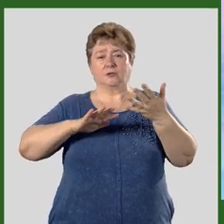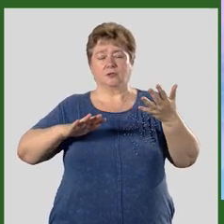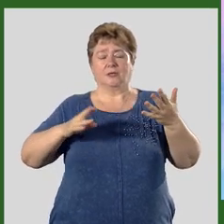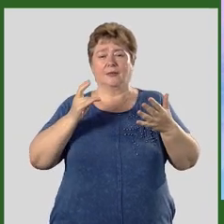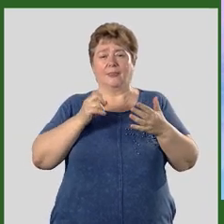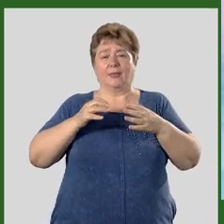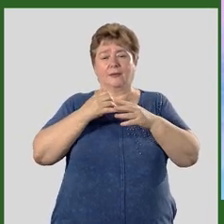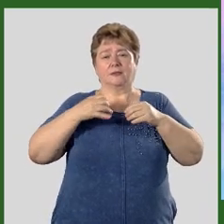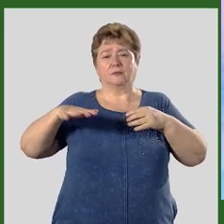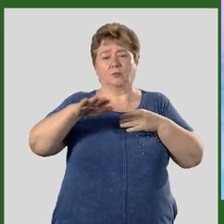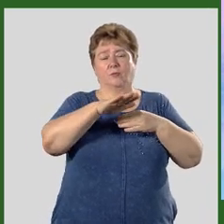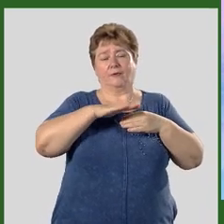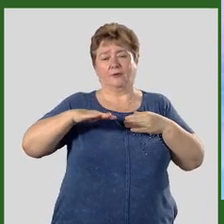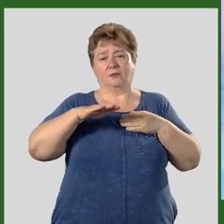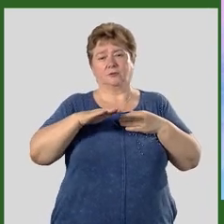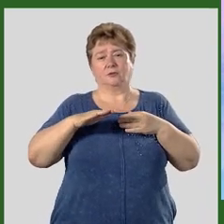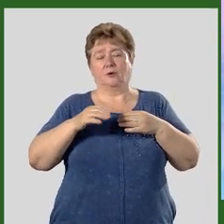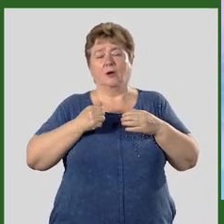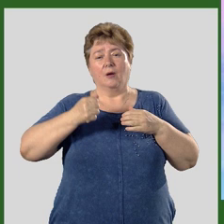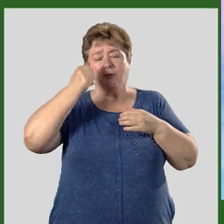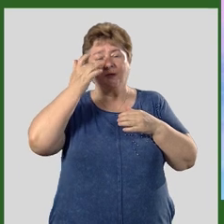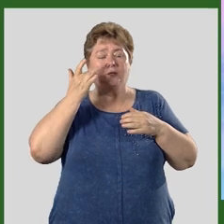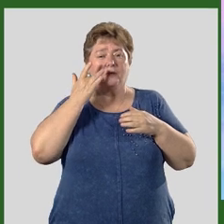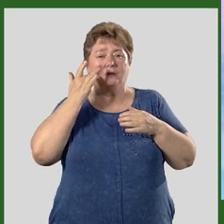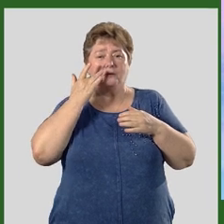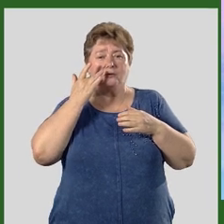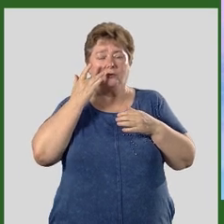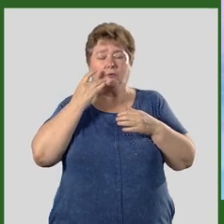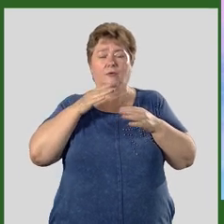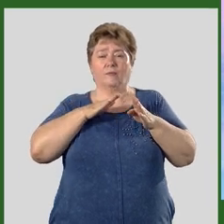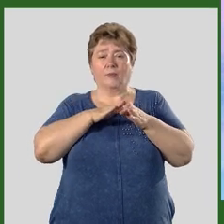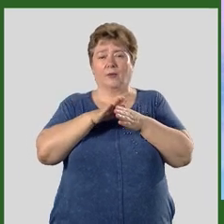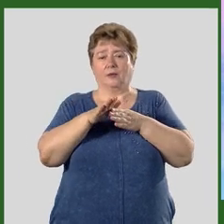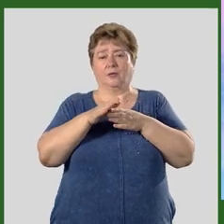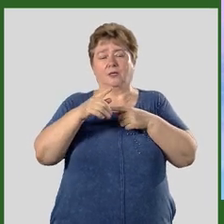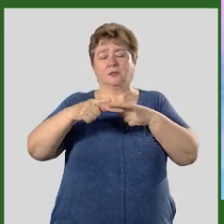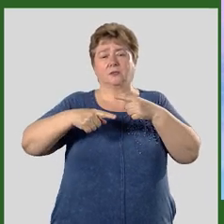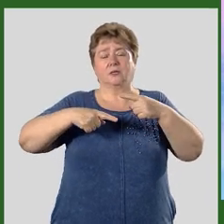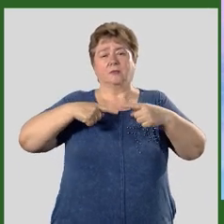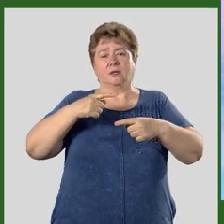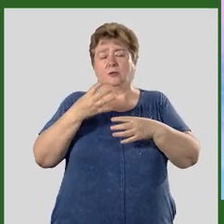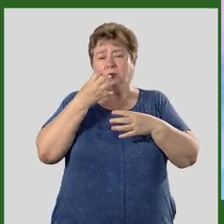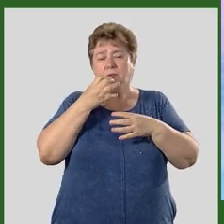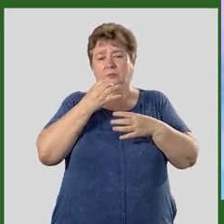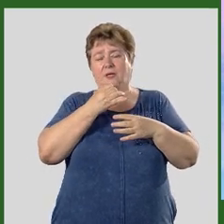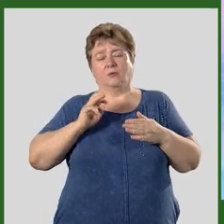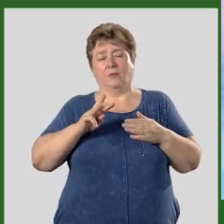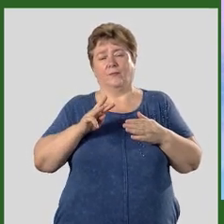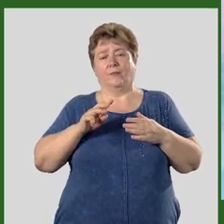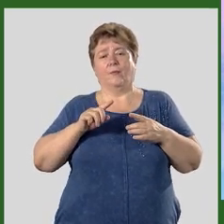земной поверхностью, благодаря которой осуществляется перенос тепла и